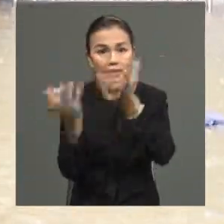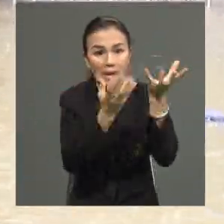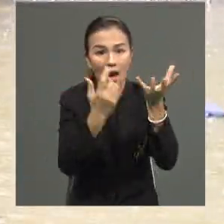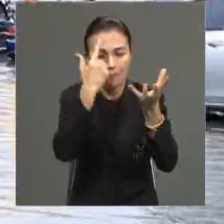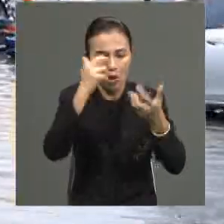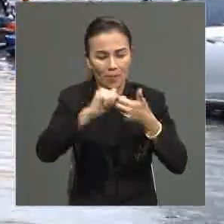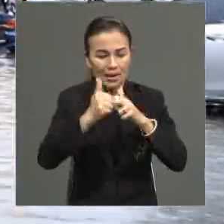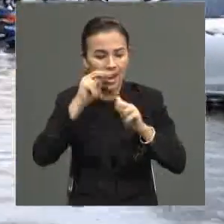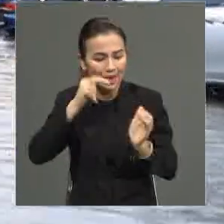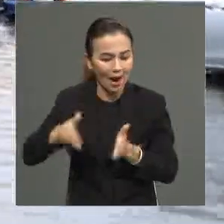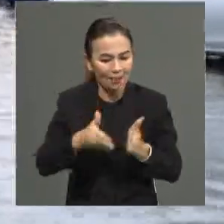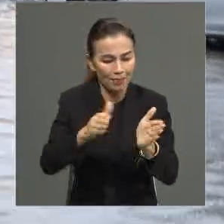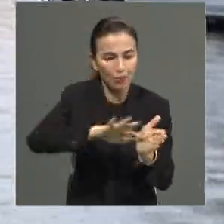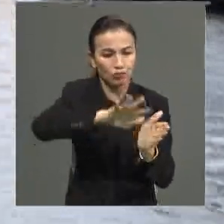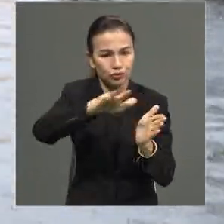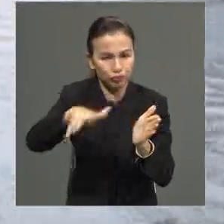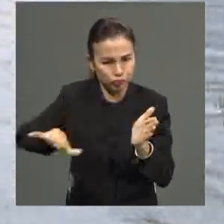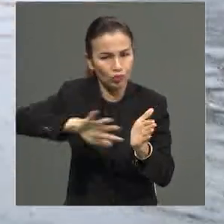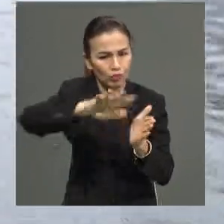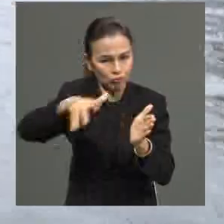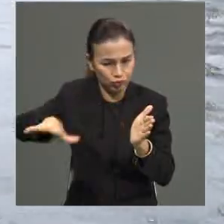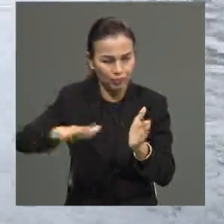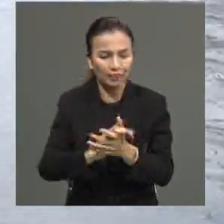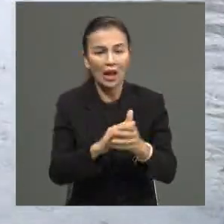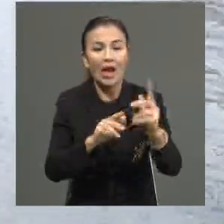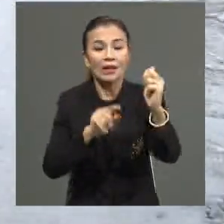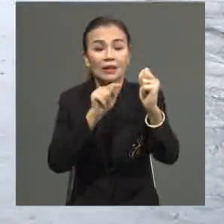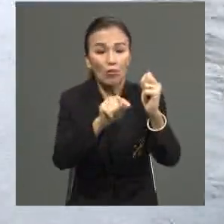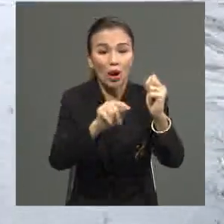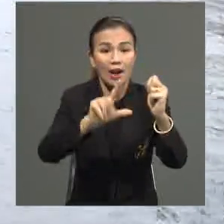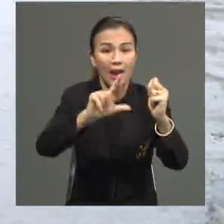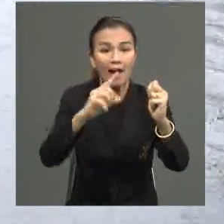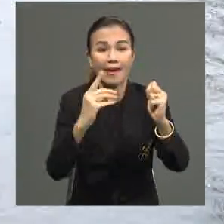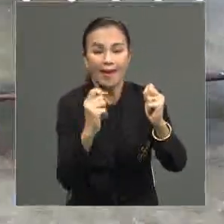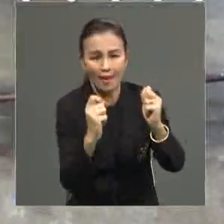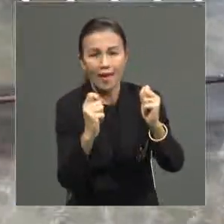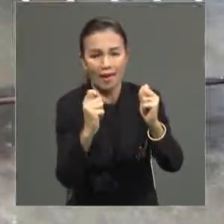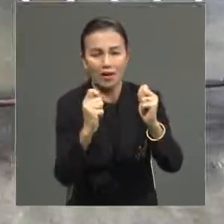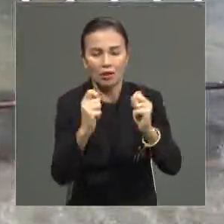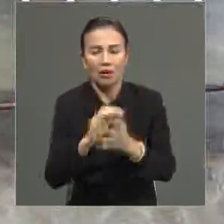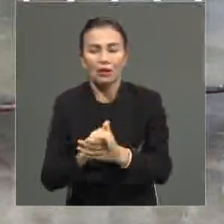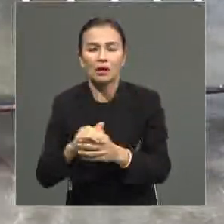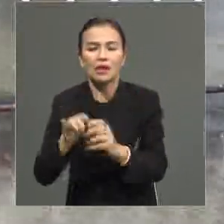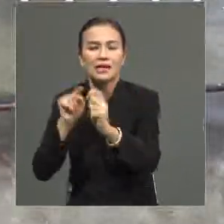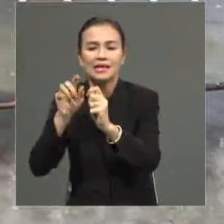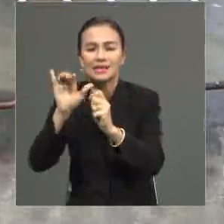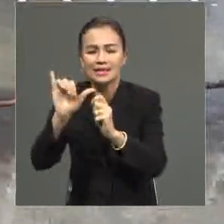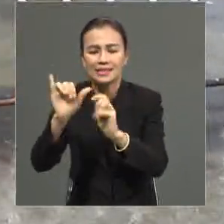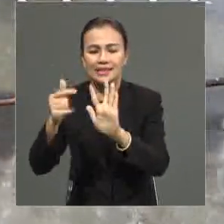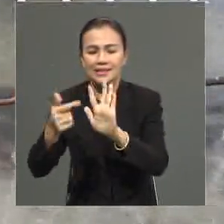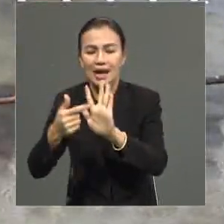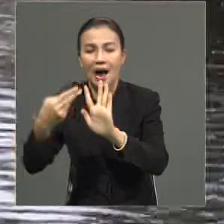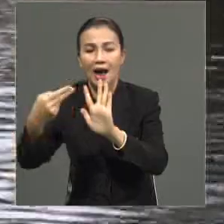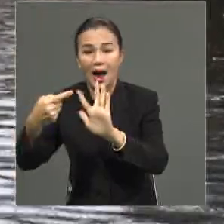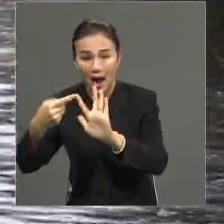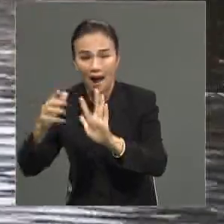ลิ่งเลยนะครับส่วนในพื้นที่ตำบลละแออำเภอยะหาจังหวัดยะลานี่น้ำท่วมเกือบทั้งตำบลช